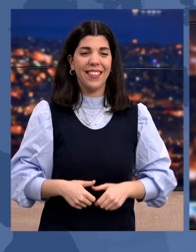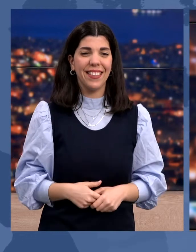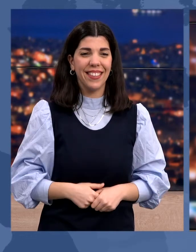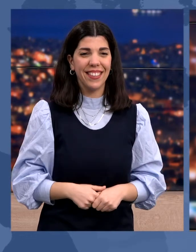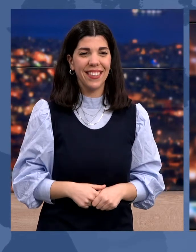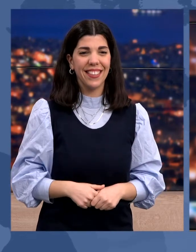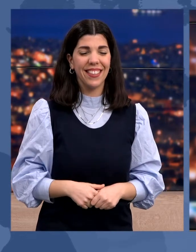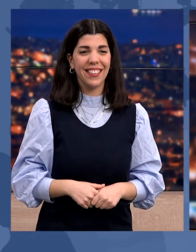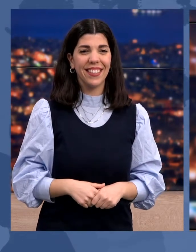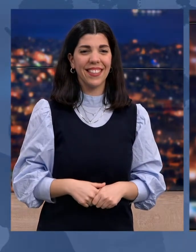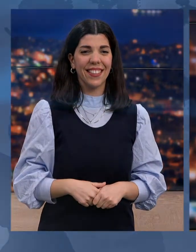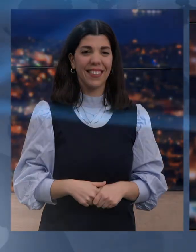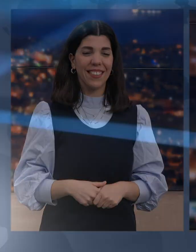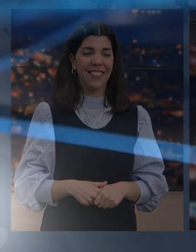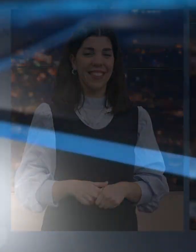σας